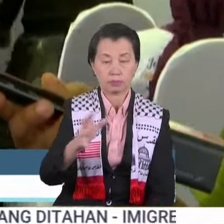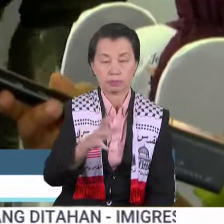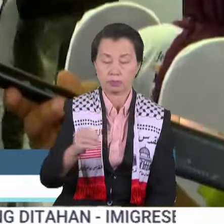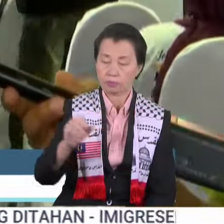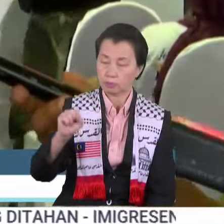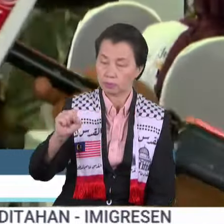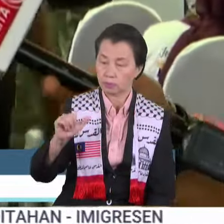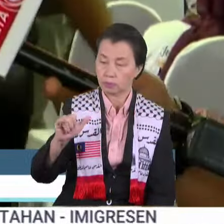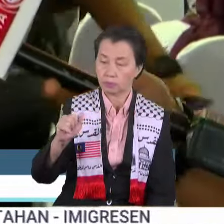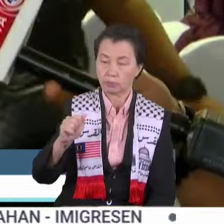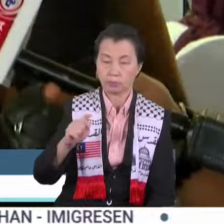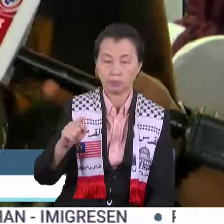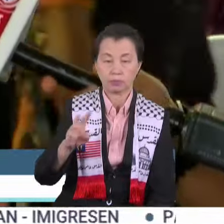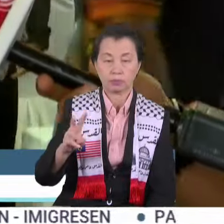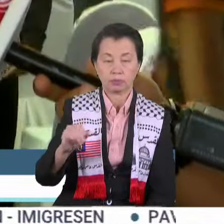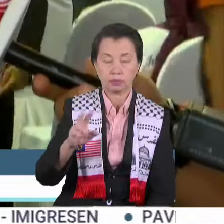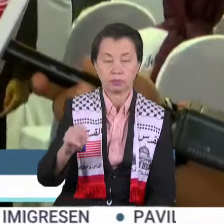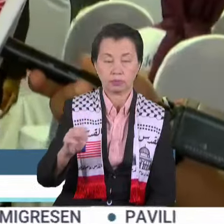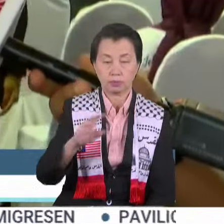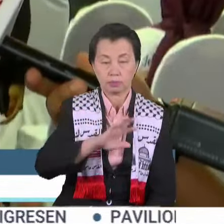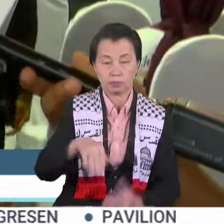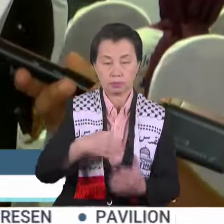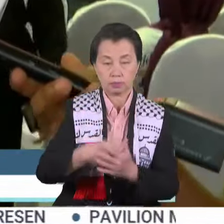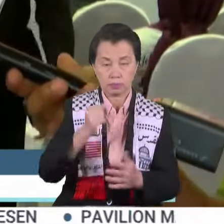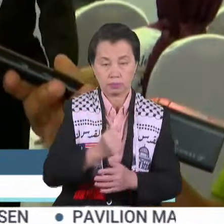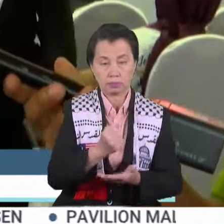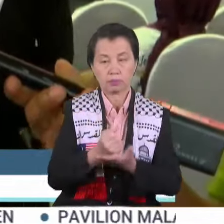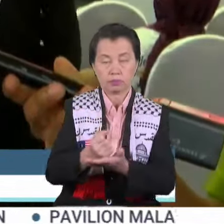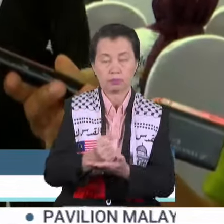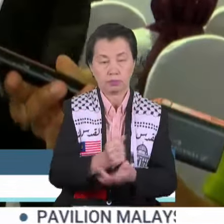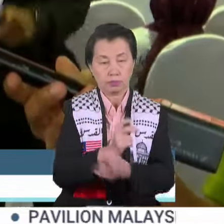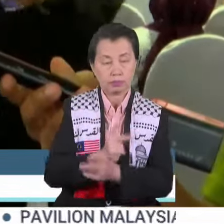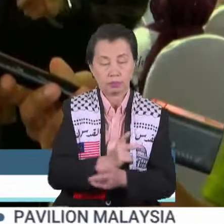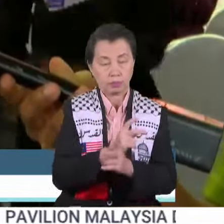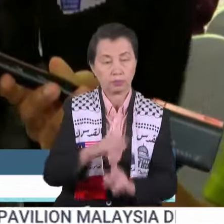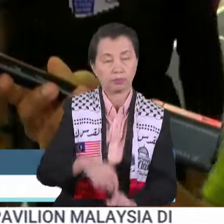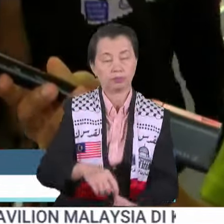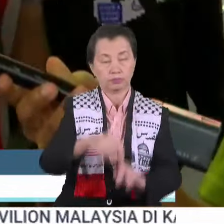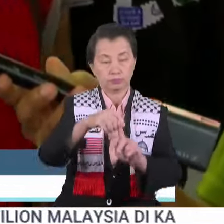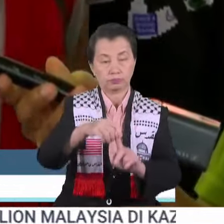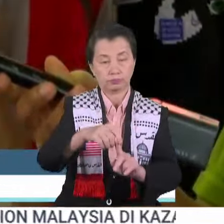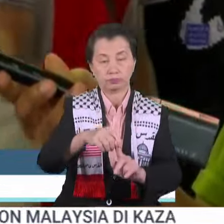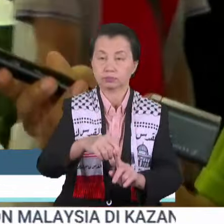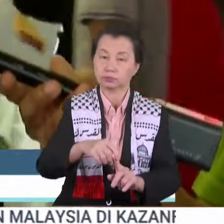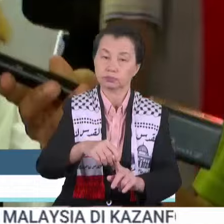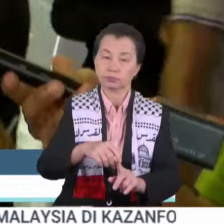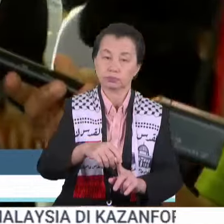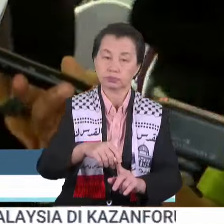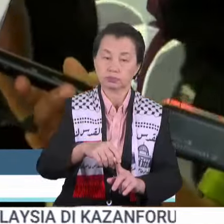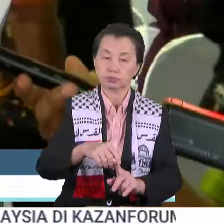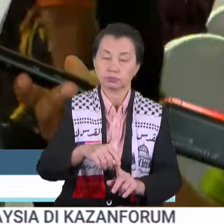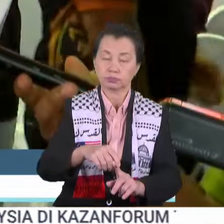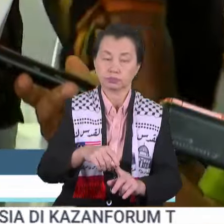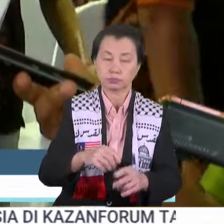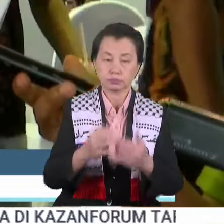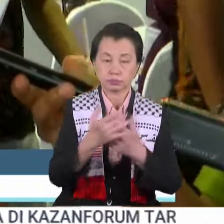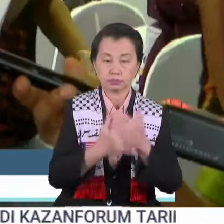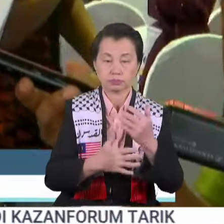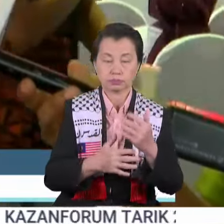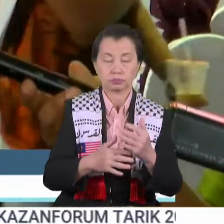untuk malam ini. InsyaAllah akan menarik ramai belia-belia khususnya di penawar ini, daerah Kota Tinggi